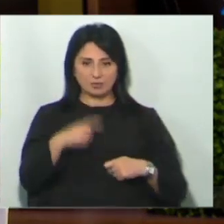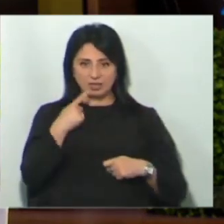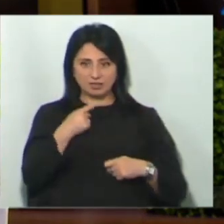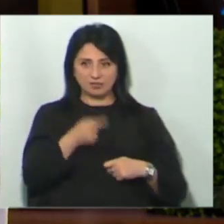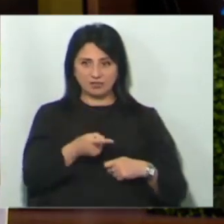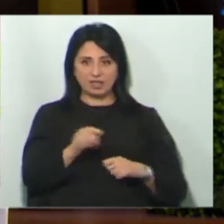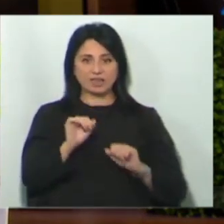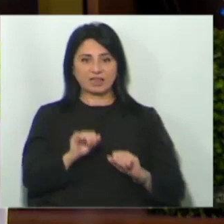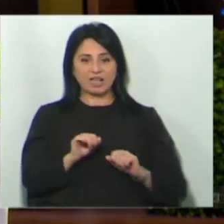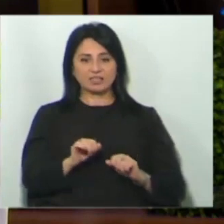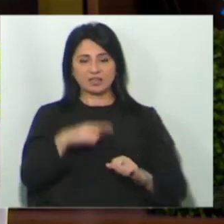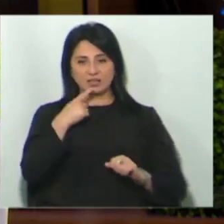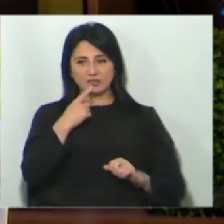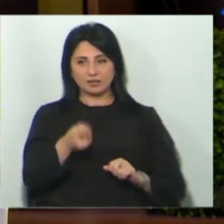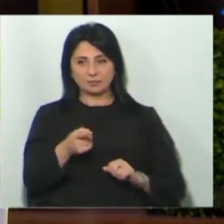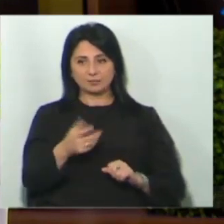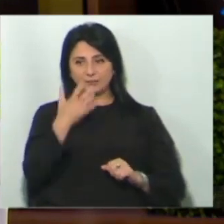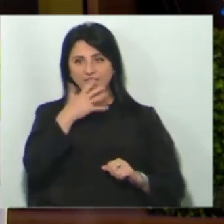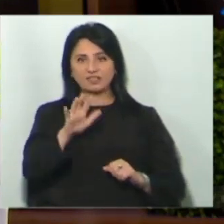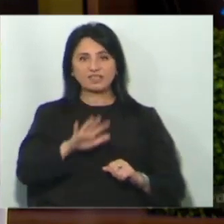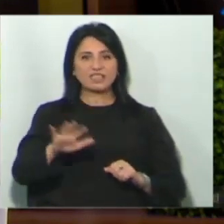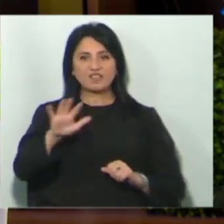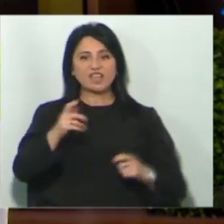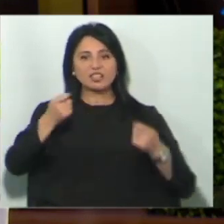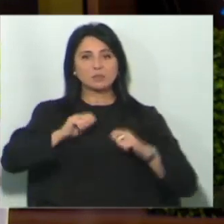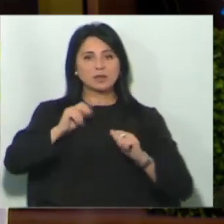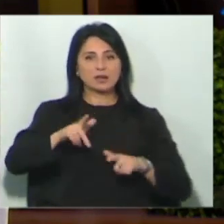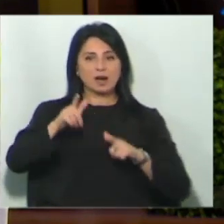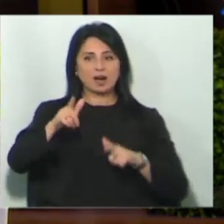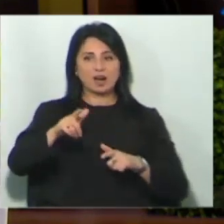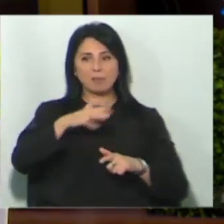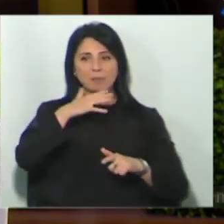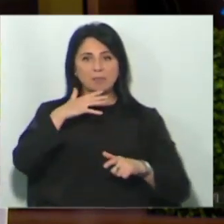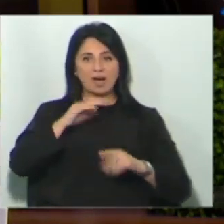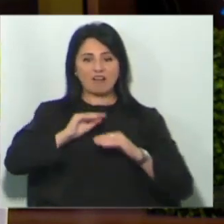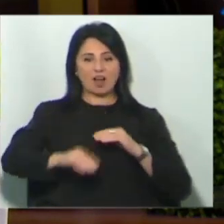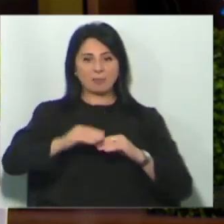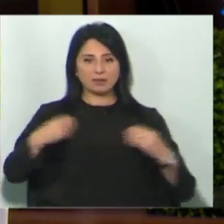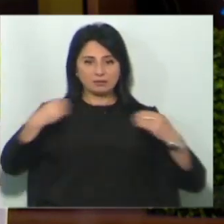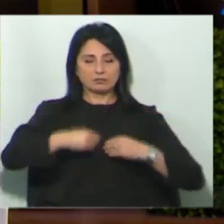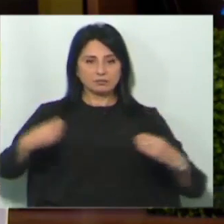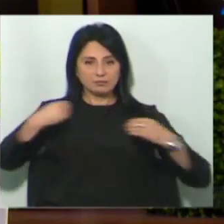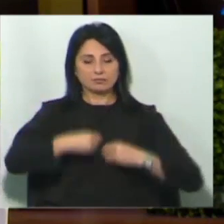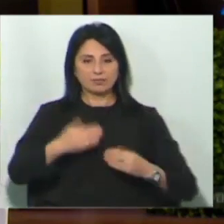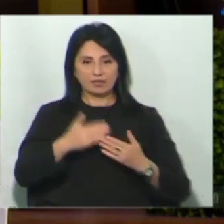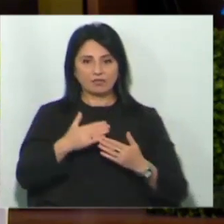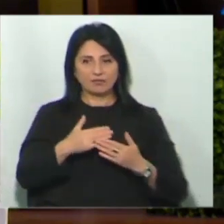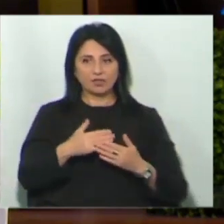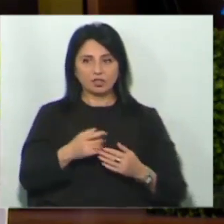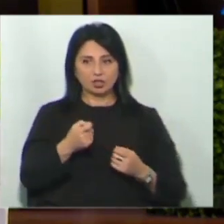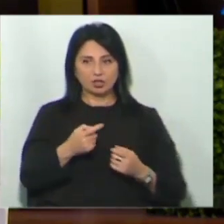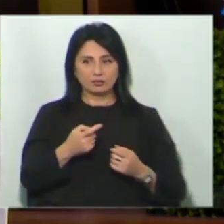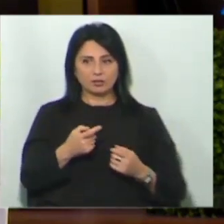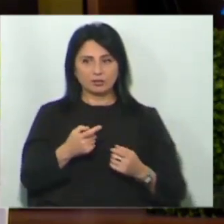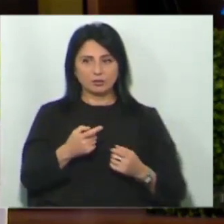ახსენეთ დაცვა, ახსენეთ ცხელი ქვეყნების ჩაცმულობა, როდესაც მრავალფენიანი ტანსაცმლით, ცოტა